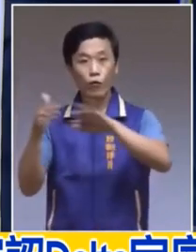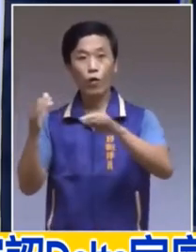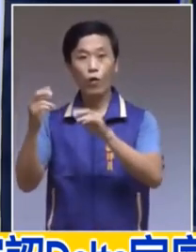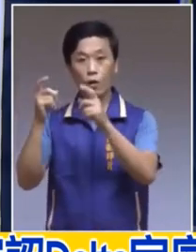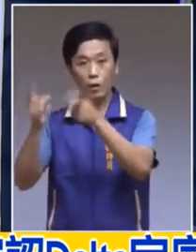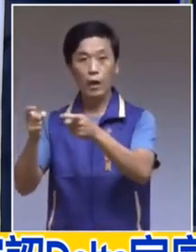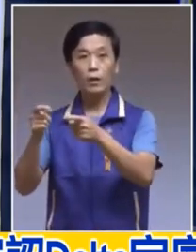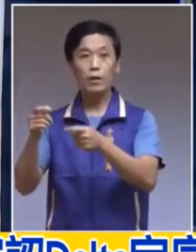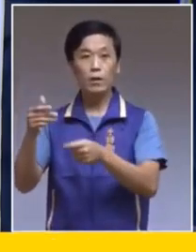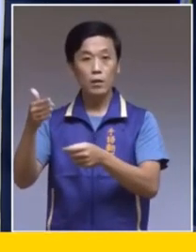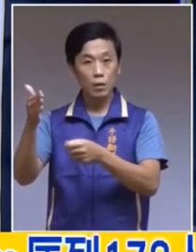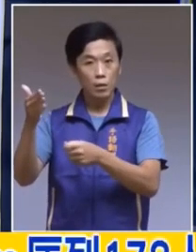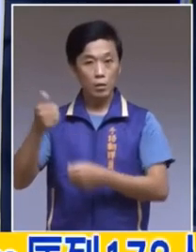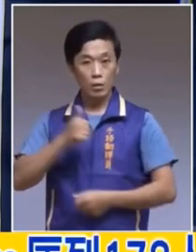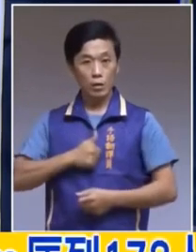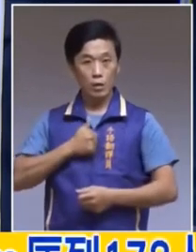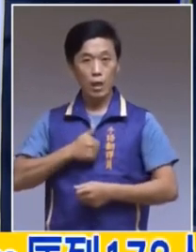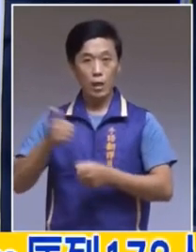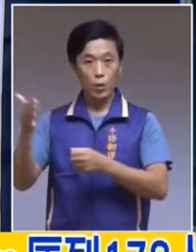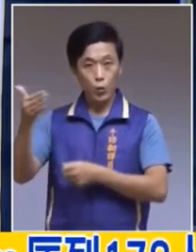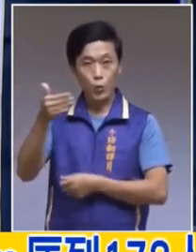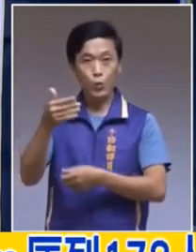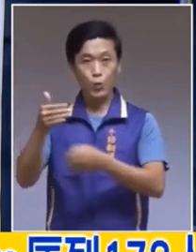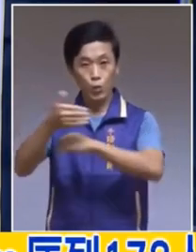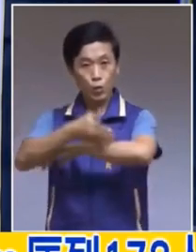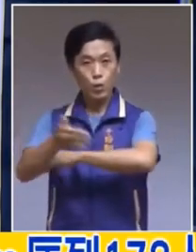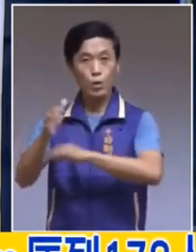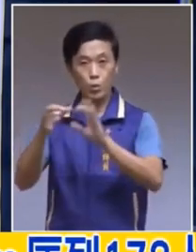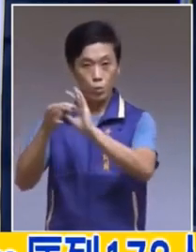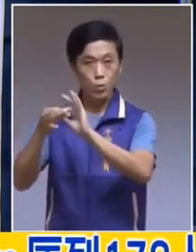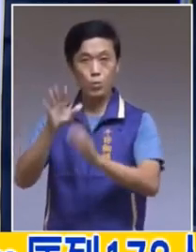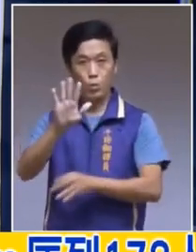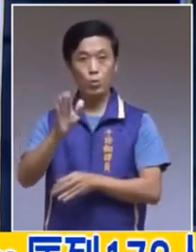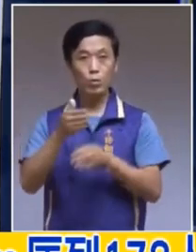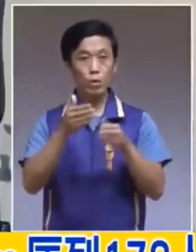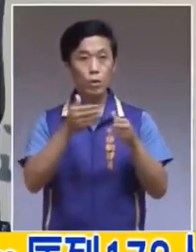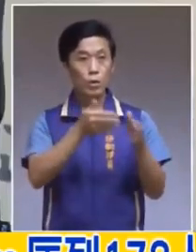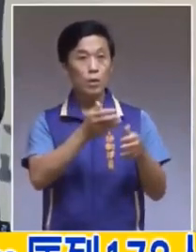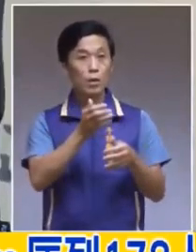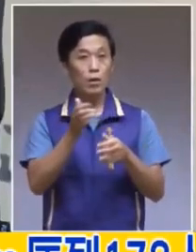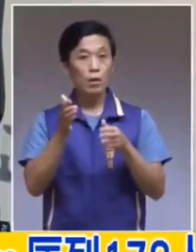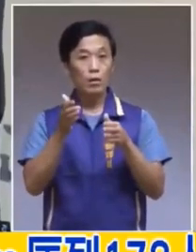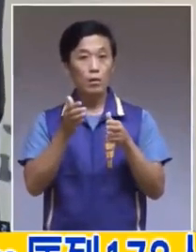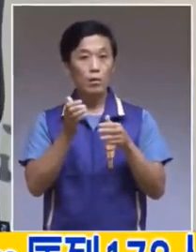于村都 有。好，今天 的 本土案例有88例，还有9例的死亡个案。关于 Delta